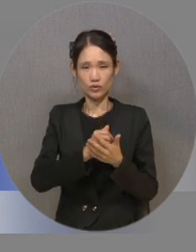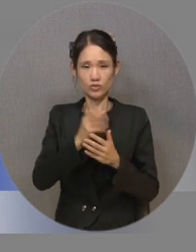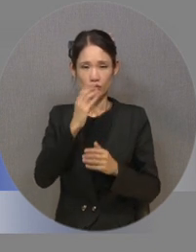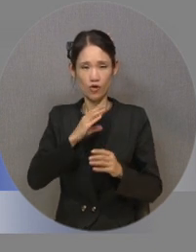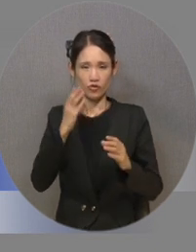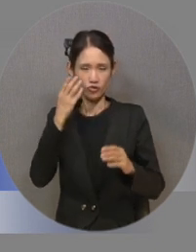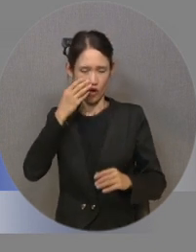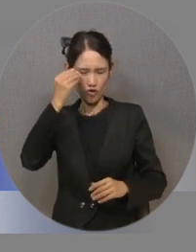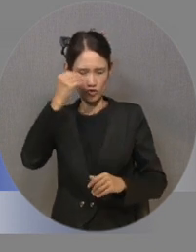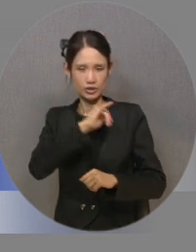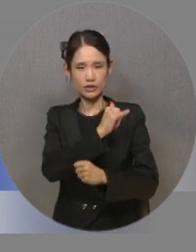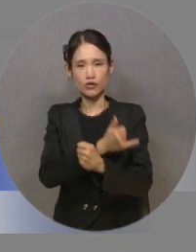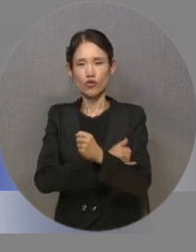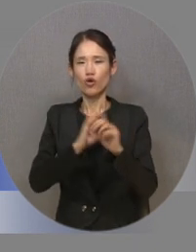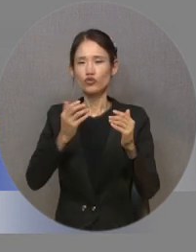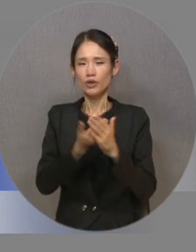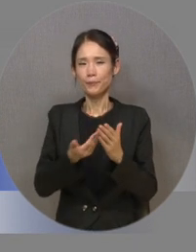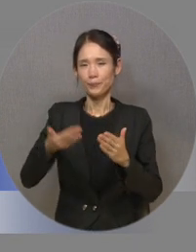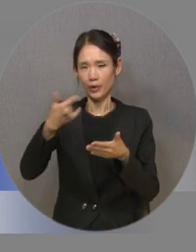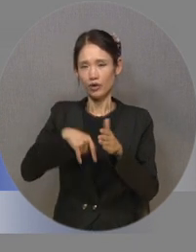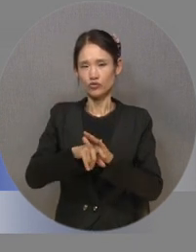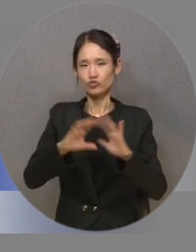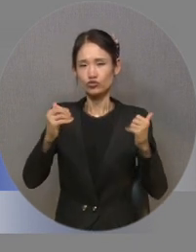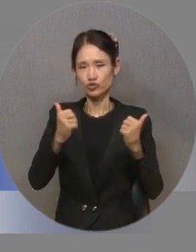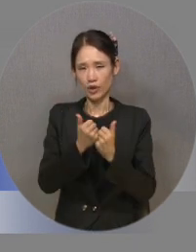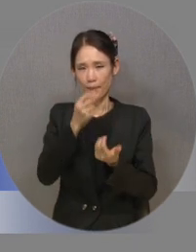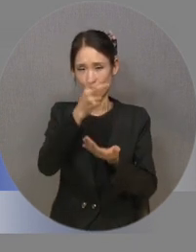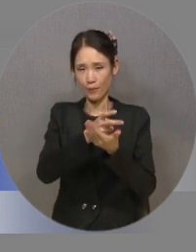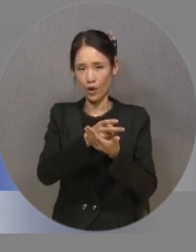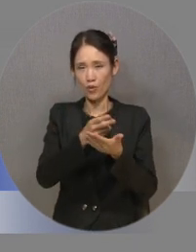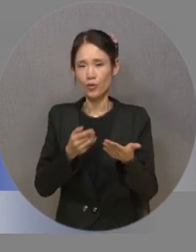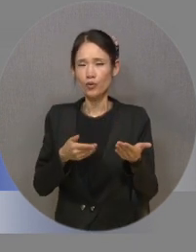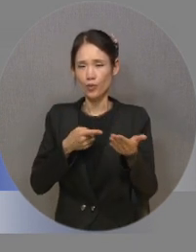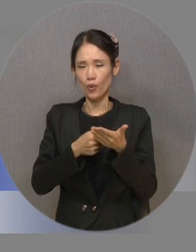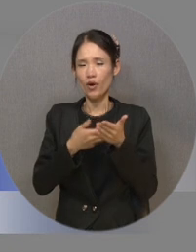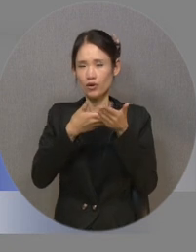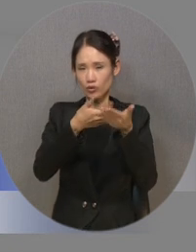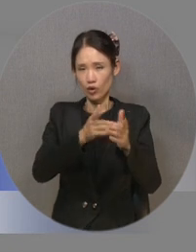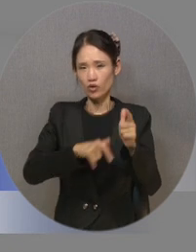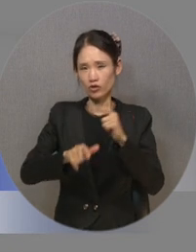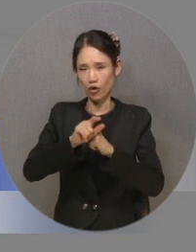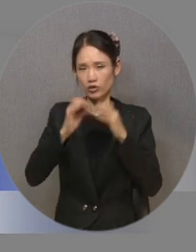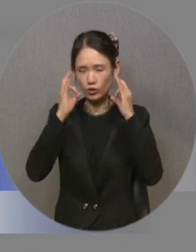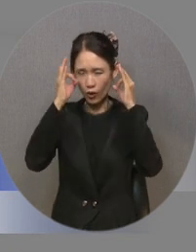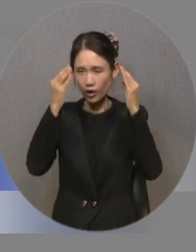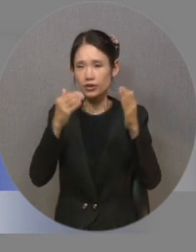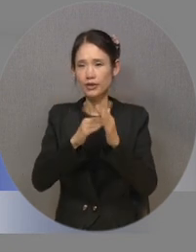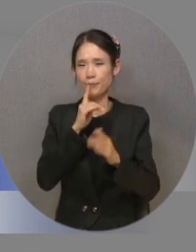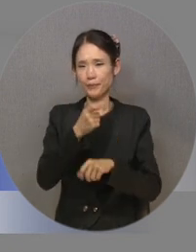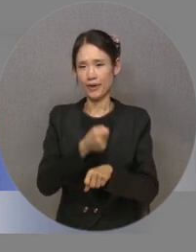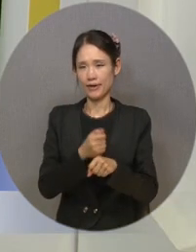인권 국가로 자리매김할 수 있도록 국회 입법 과정에서 최선을 다하겠다고 말했습니다